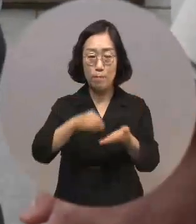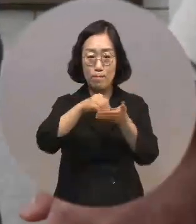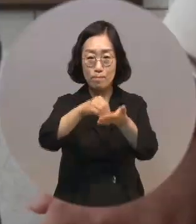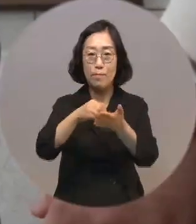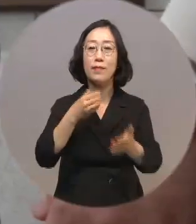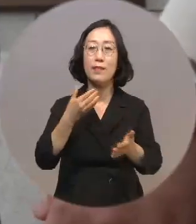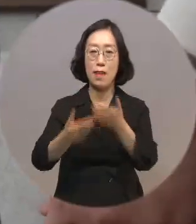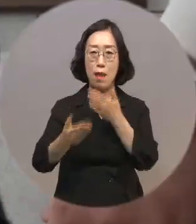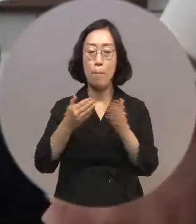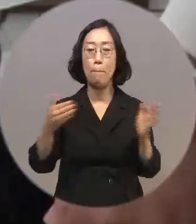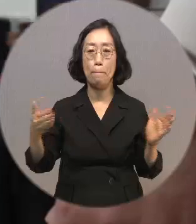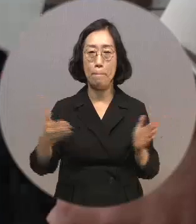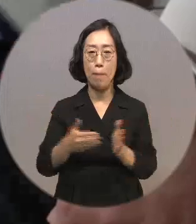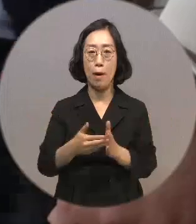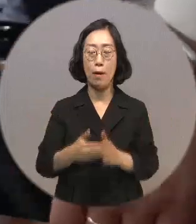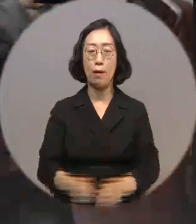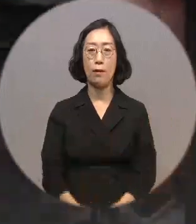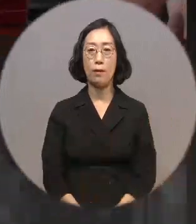함께했습니다.